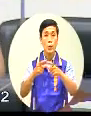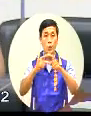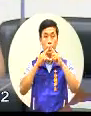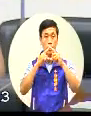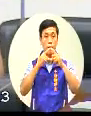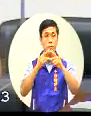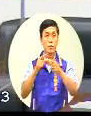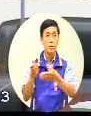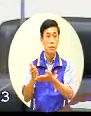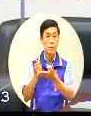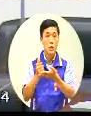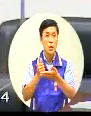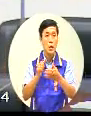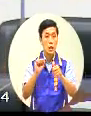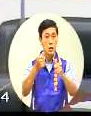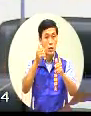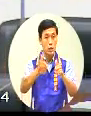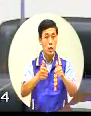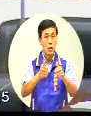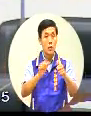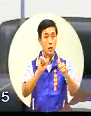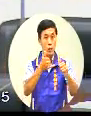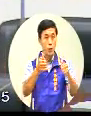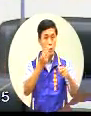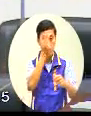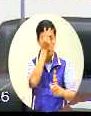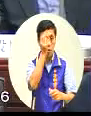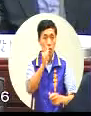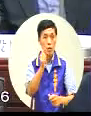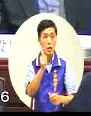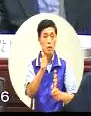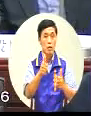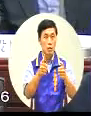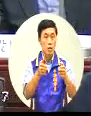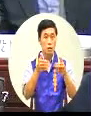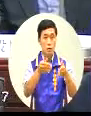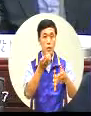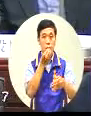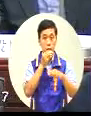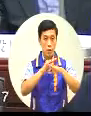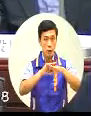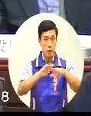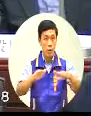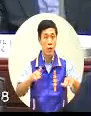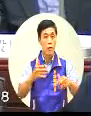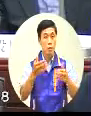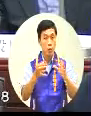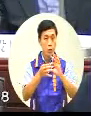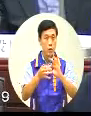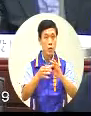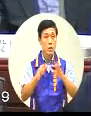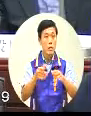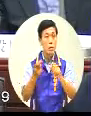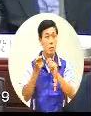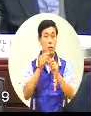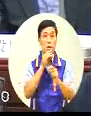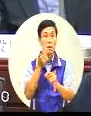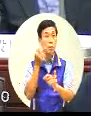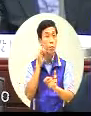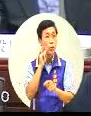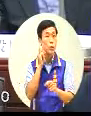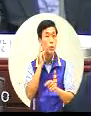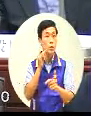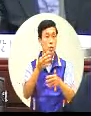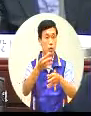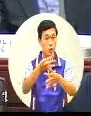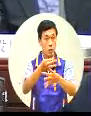答。 好，谢谢议长，谢谢曾议员对于食安的关心呢。我想，因为是母亲节前夕发生一连串的